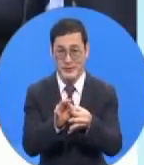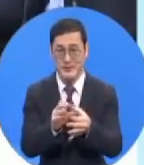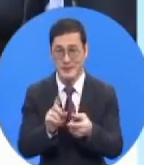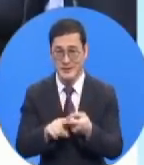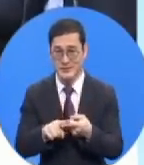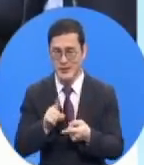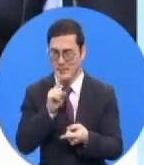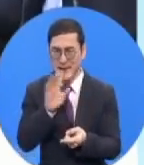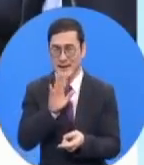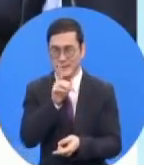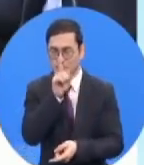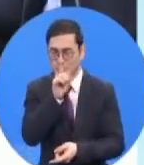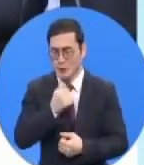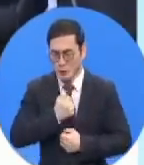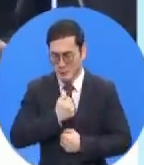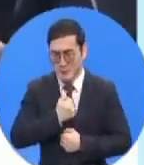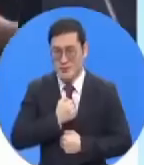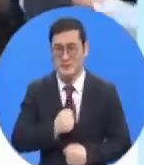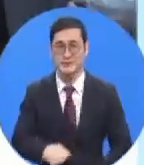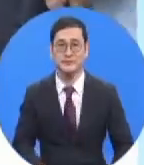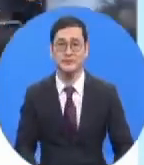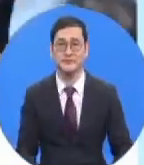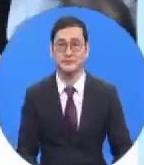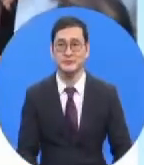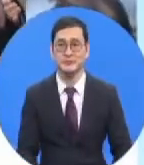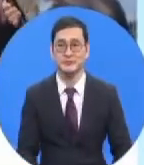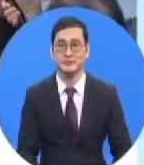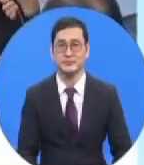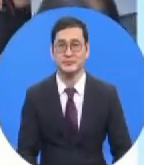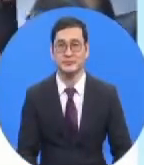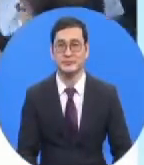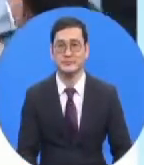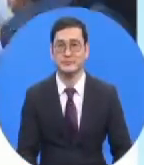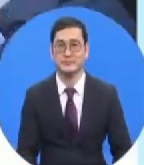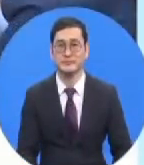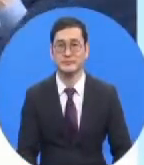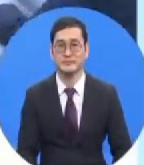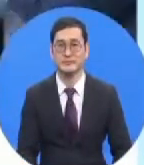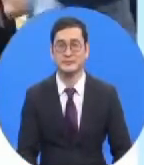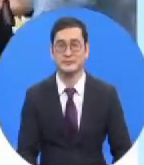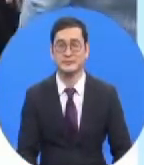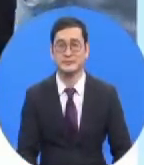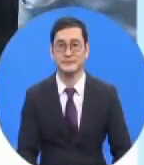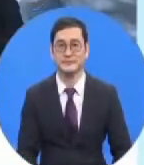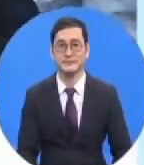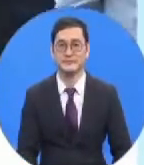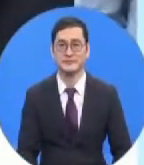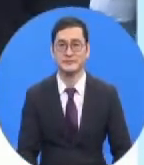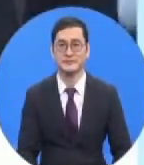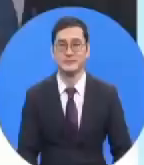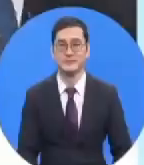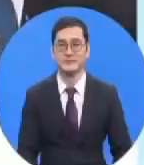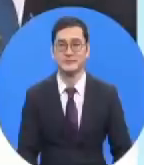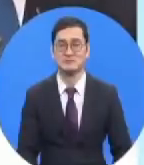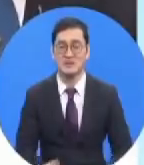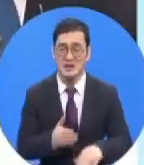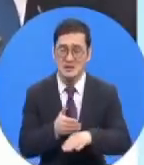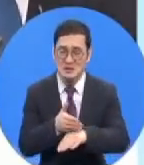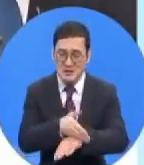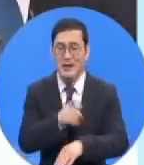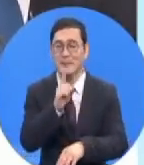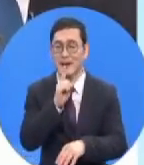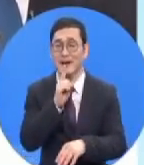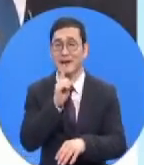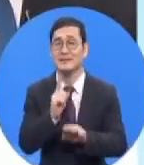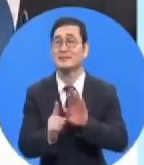아꼈어요. 왜냐하면 본인이 또 한마디 하면 대통령이 부담이 또 될 수 있거든요. 네. 어떤 얘기를 하든 그런 상황에서 얘기를 안 하려고 하다가 이제 얘기를 한 건데